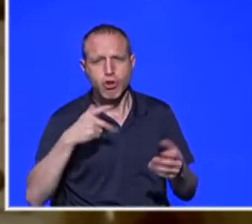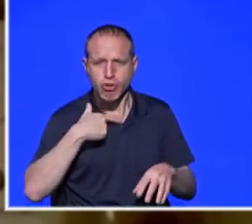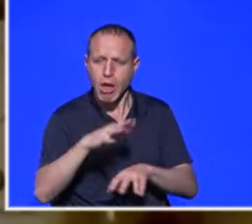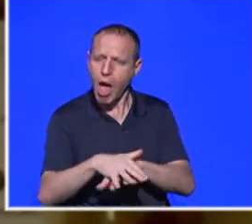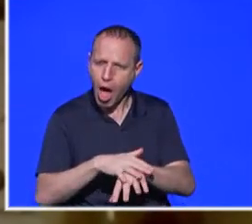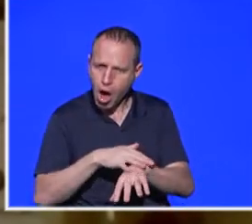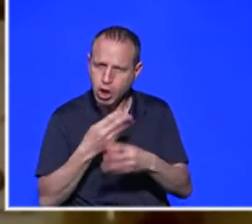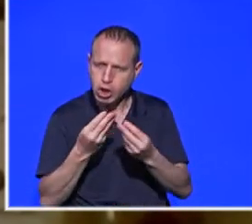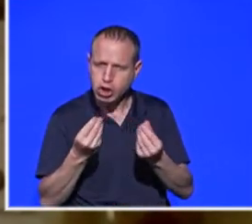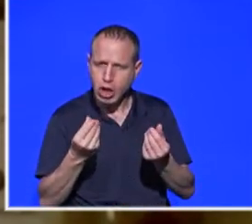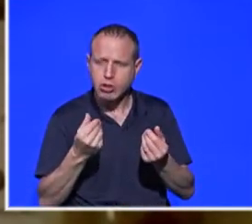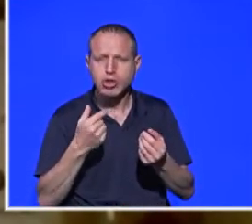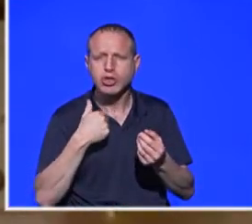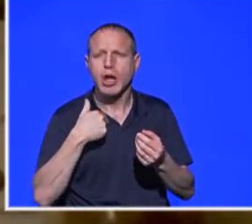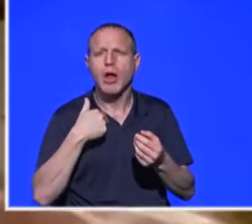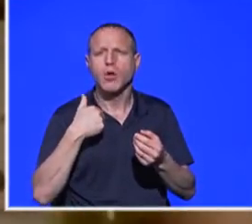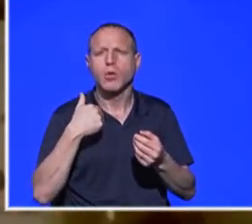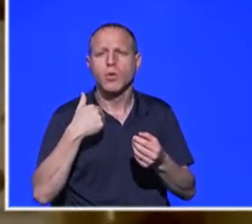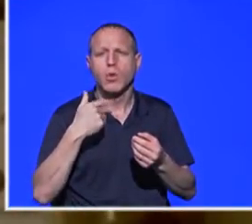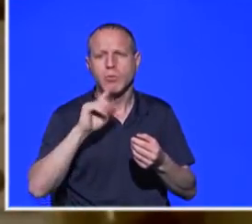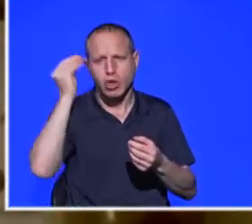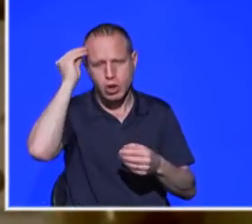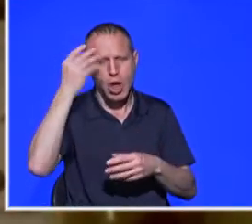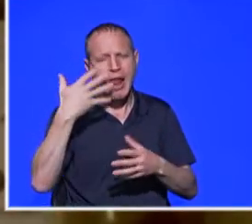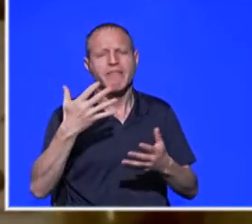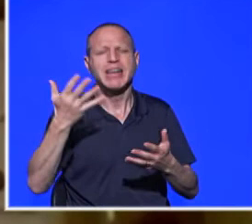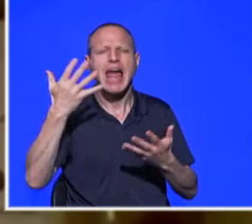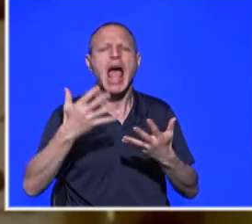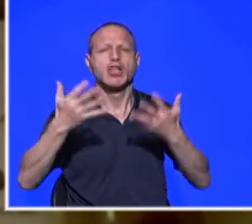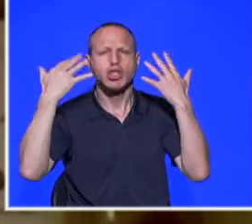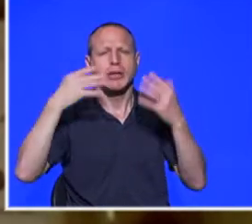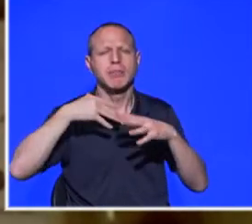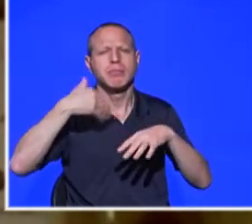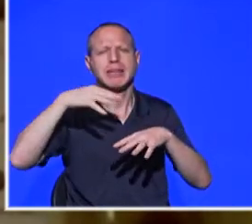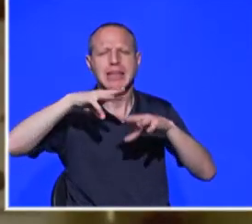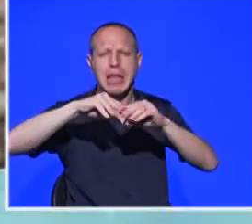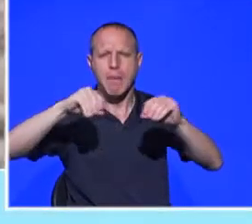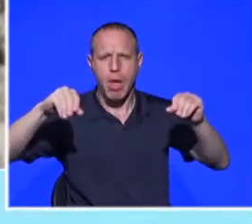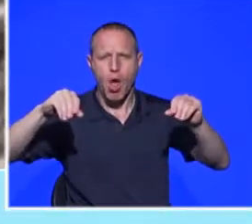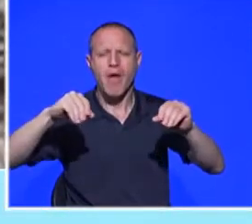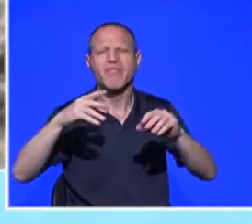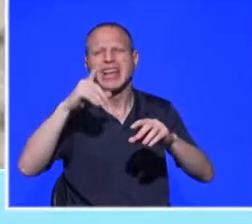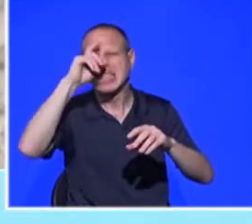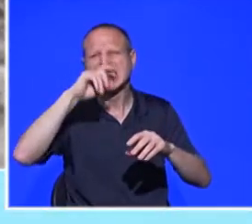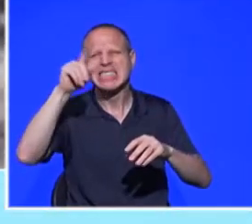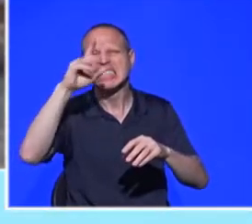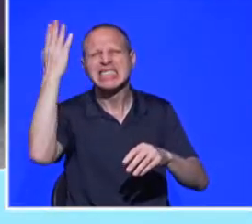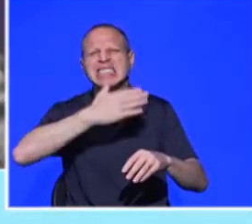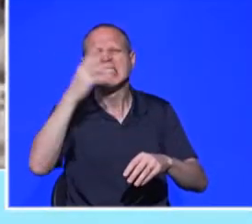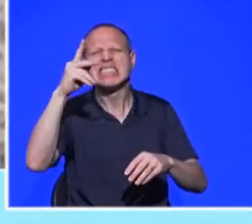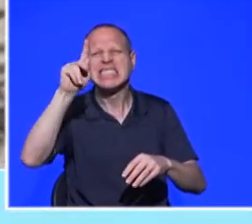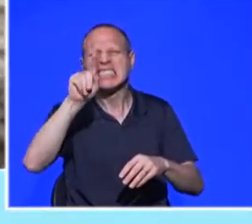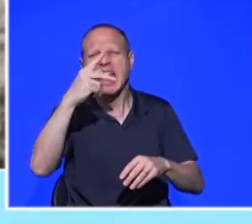הרגשה שאנחנו נהיה בחוף, ולמי שזוכר לפני עשרות שנים שהיינו הולכים בחוף וזפת הייתה נדבקת לנו לרגליים,